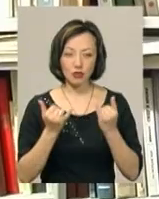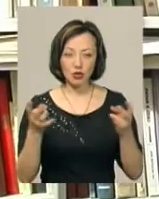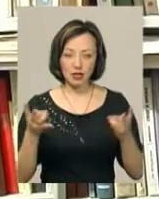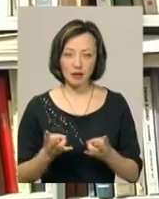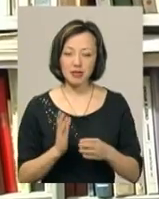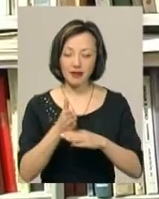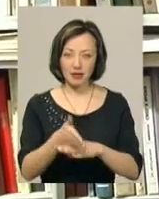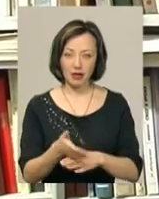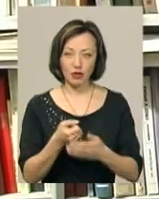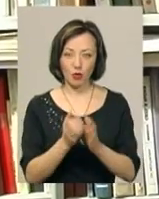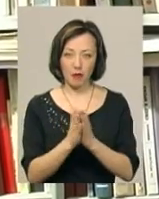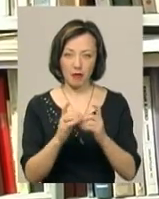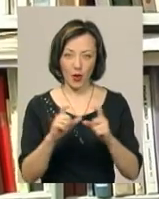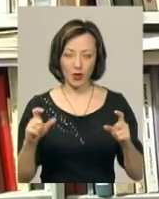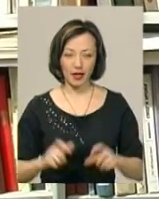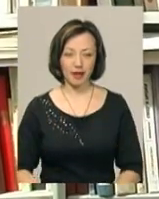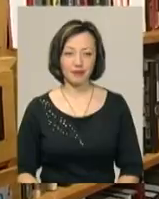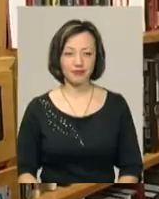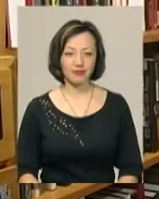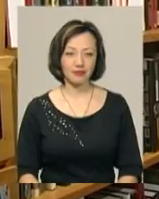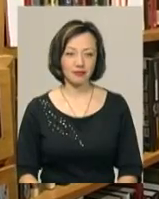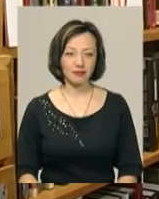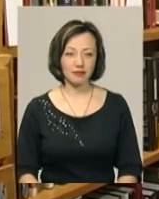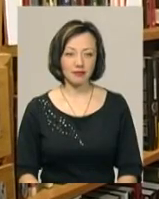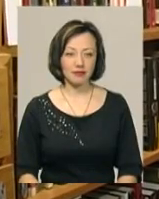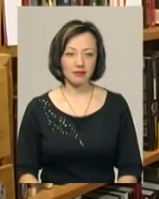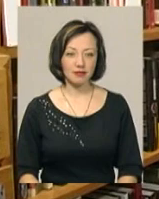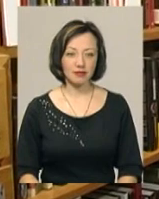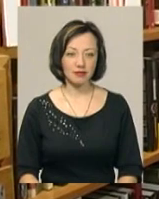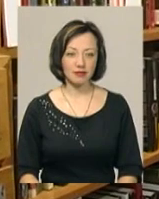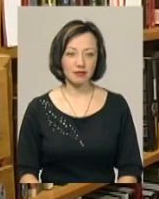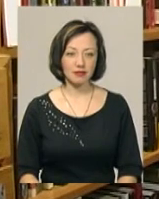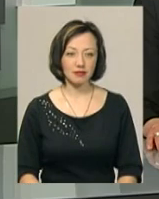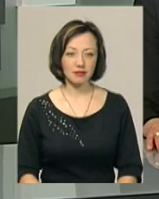треба завітати до книгозбірні. Ольга Нісм'янова, Юрій Чорний. Новини Поділля Центр.